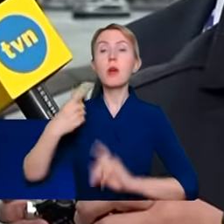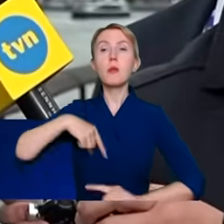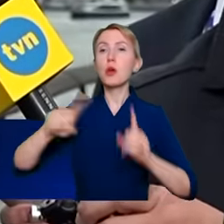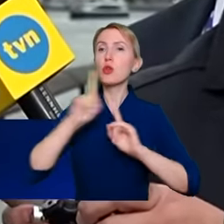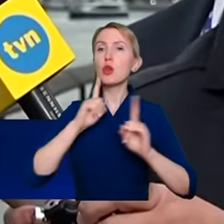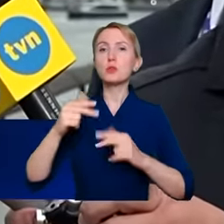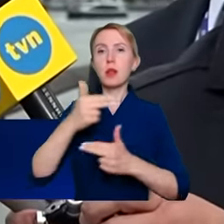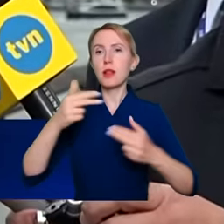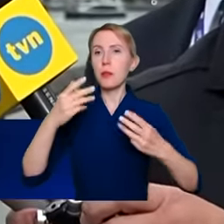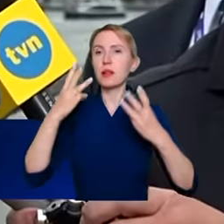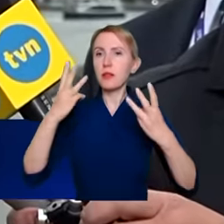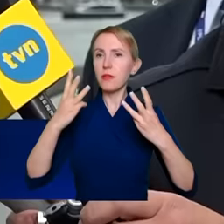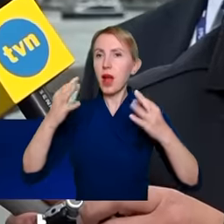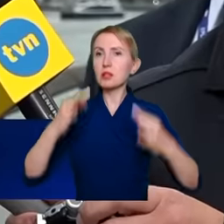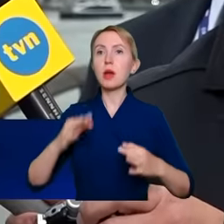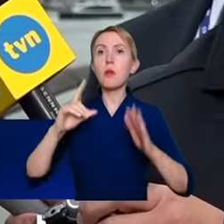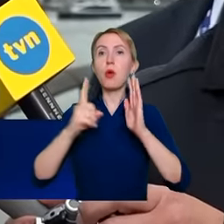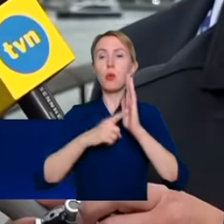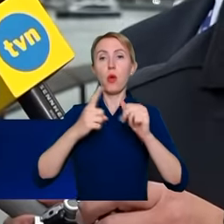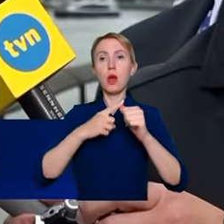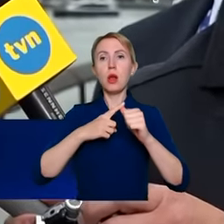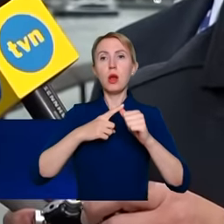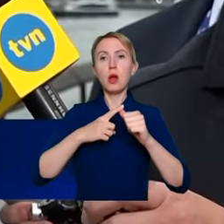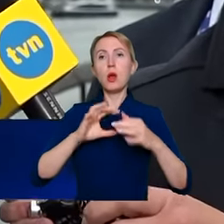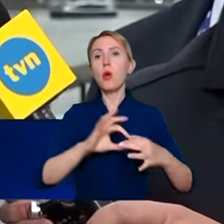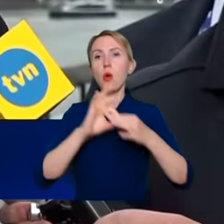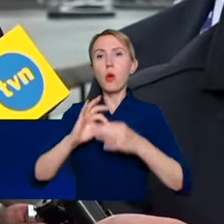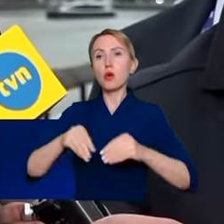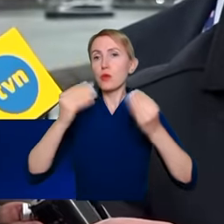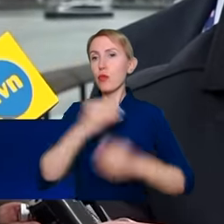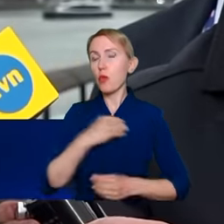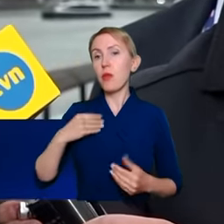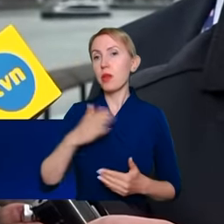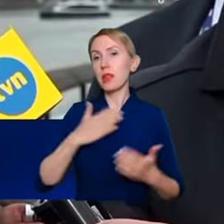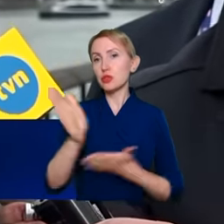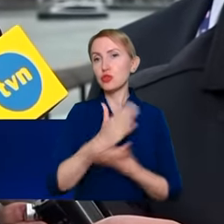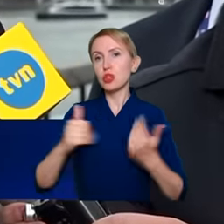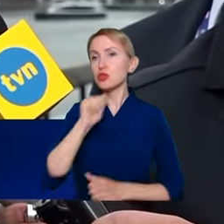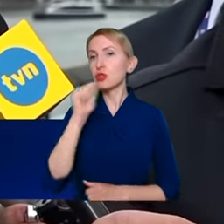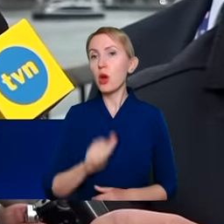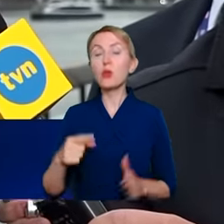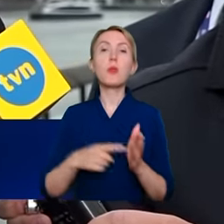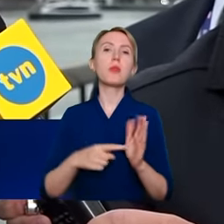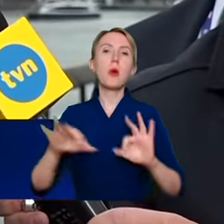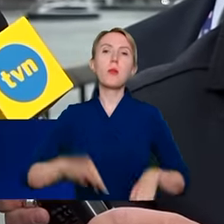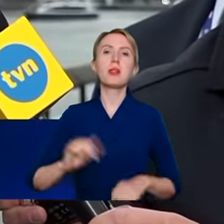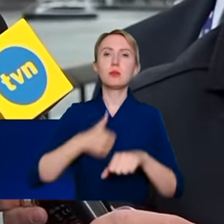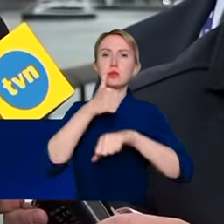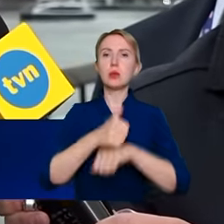tematy. Po pierwsze związane w ogóle z rozwojem Polski i naszej części Europy, to zwłaszcza z panią przewodniczącą